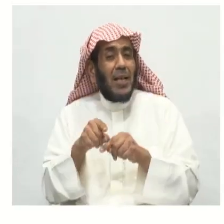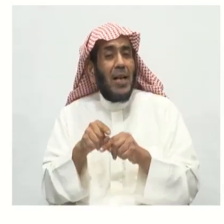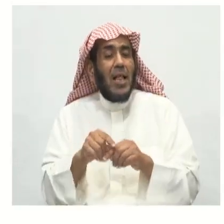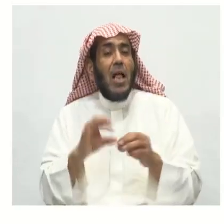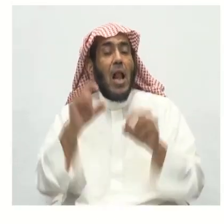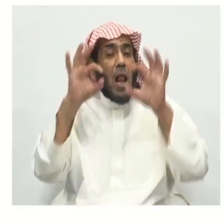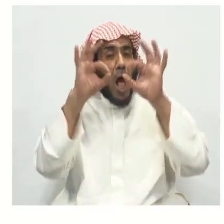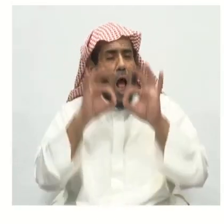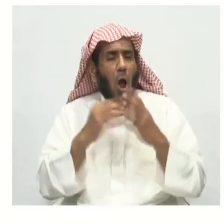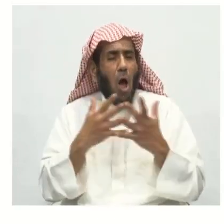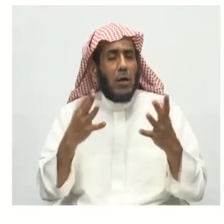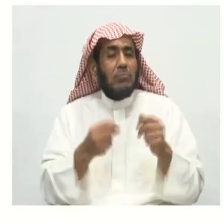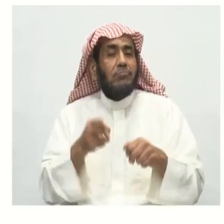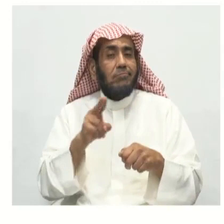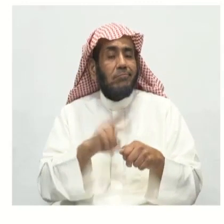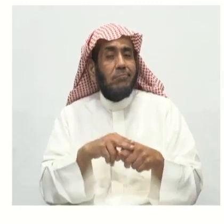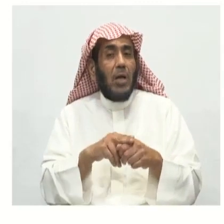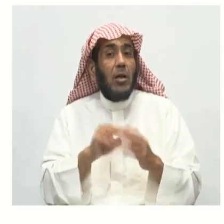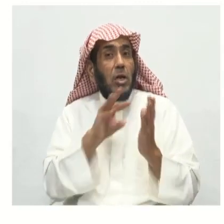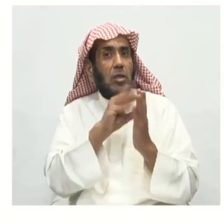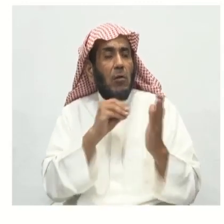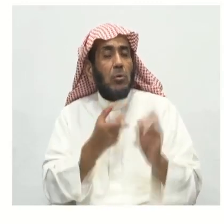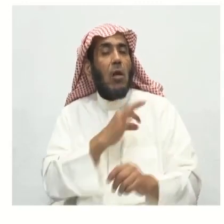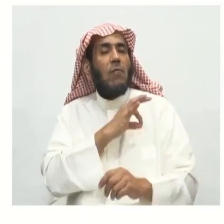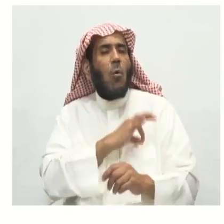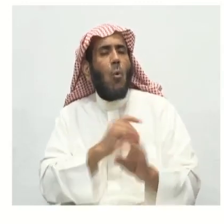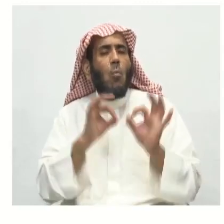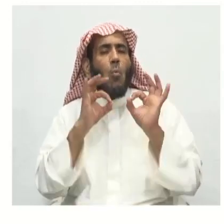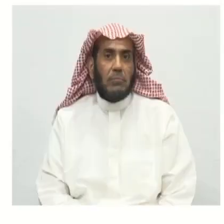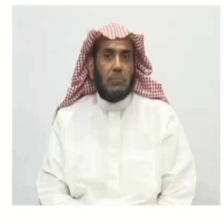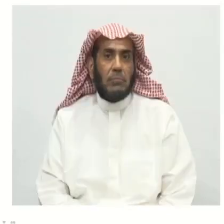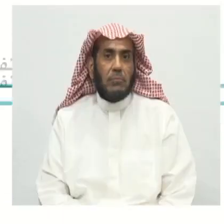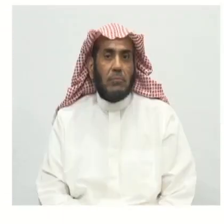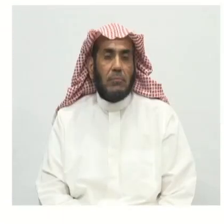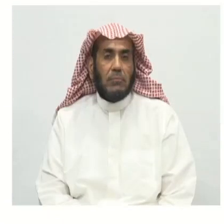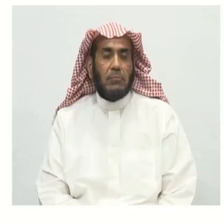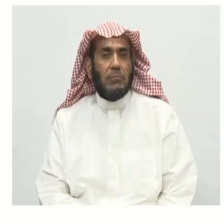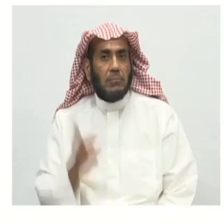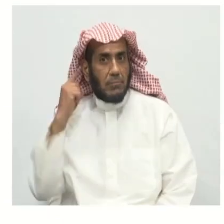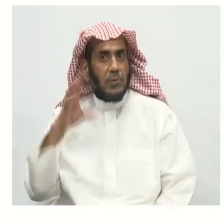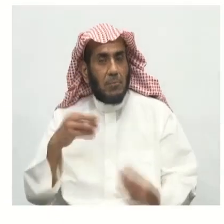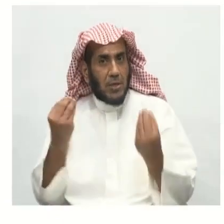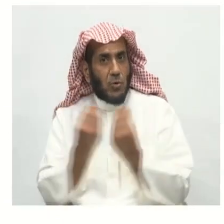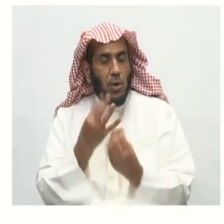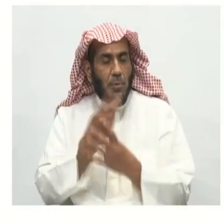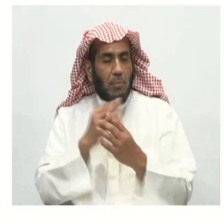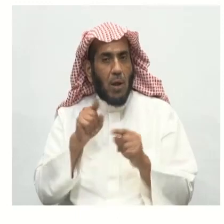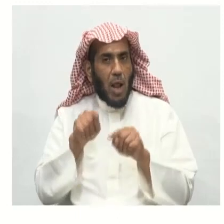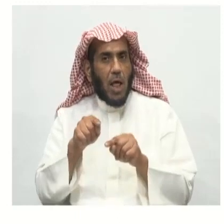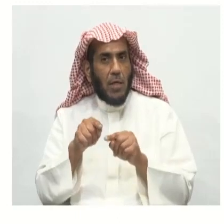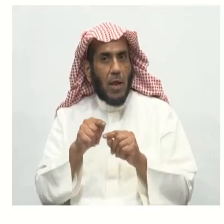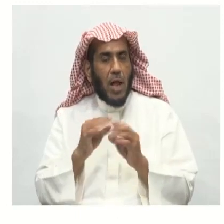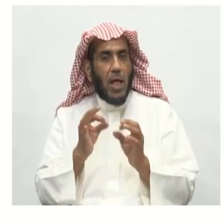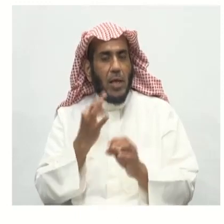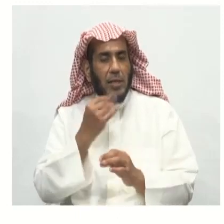هذه الايات ايضا ان نستنبط الفوائد من القصه نستمع سويا ابنائي وبناتي لهذه